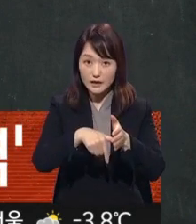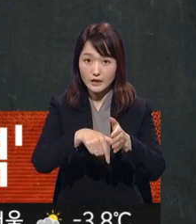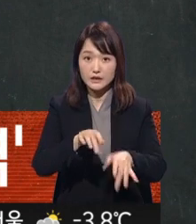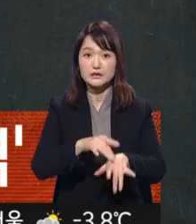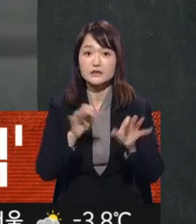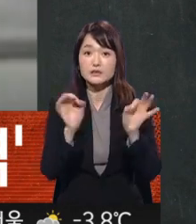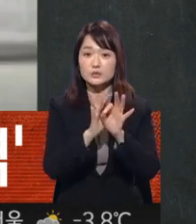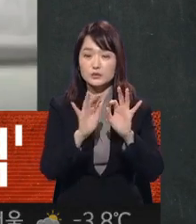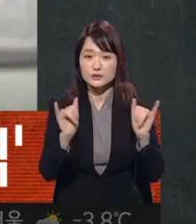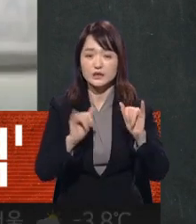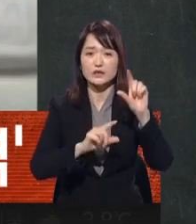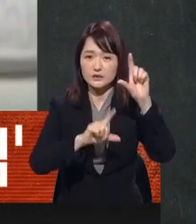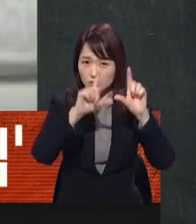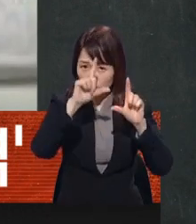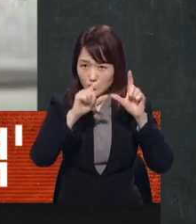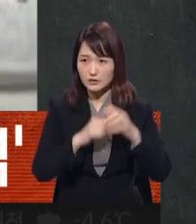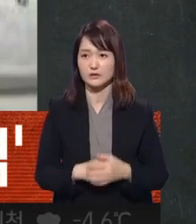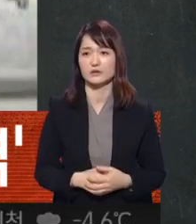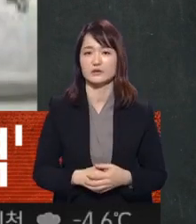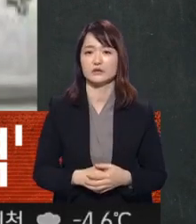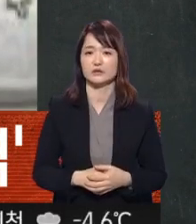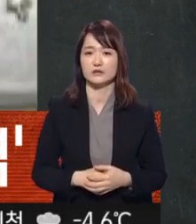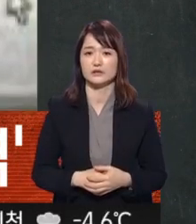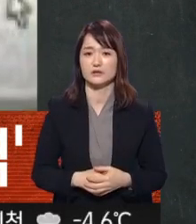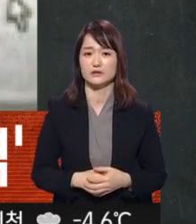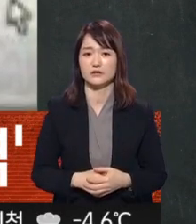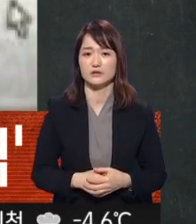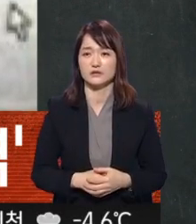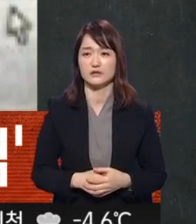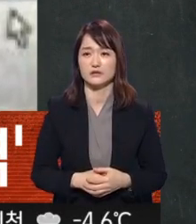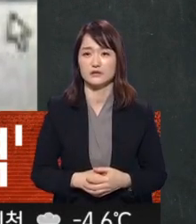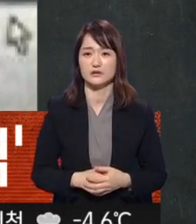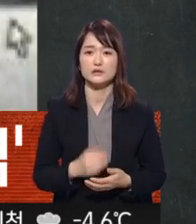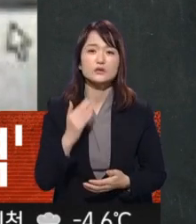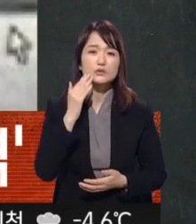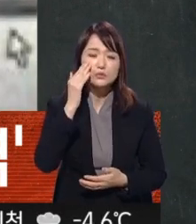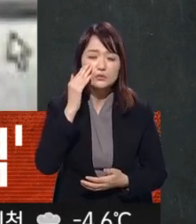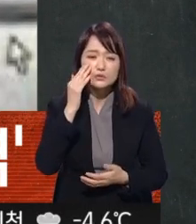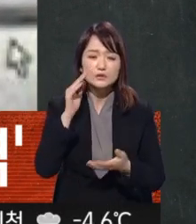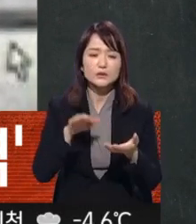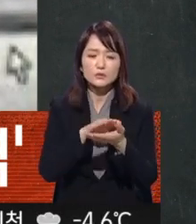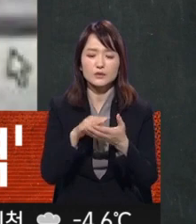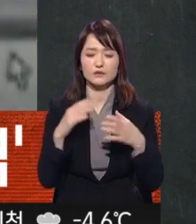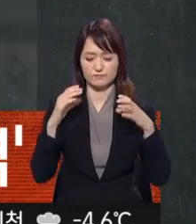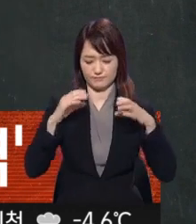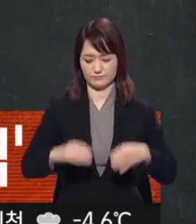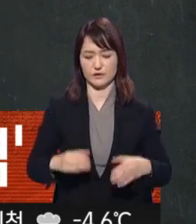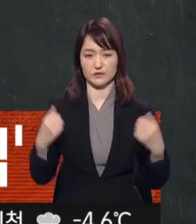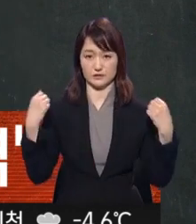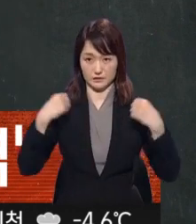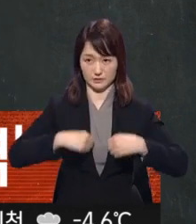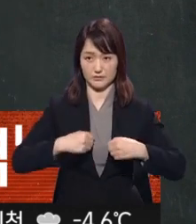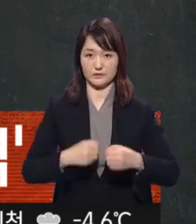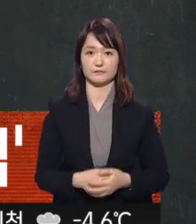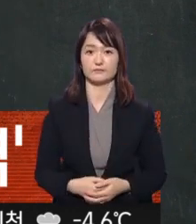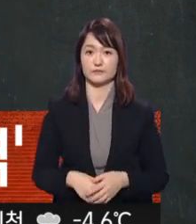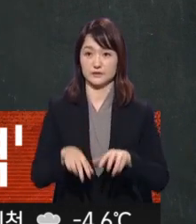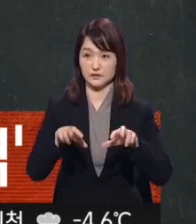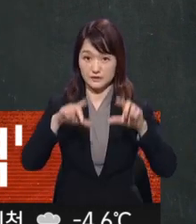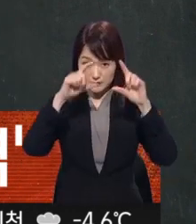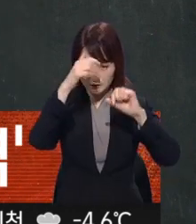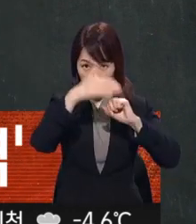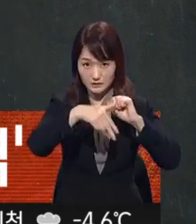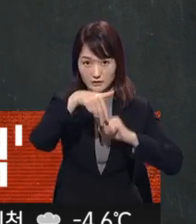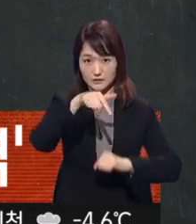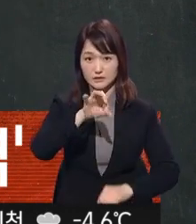당시에 인상착이고요 검색 녹색 섞인 패딩 차림입니다 자 그리고 다시 예 지금이 사진은